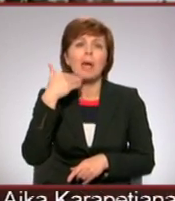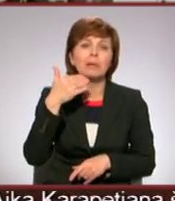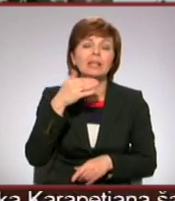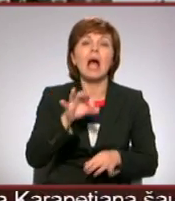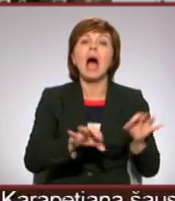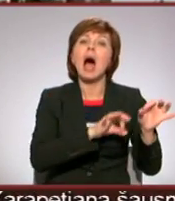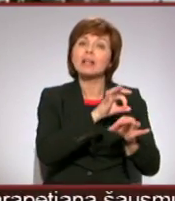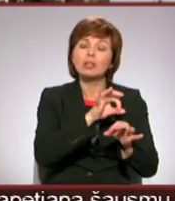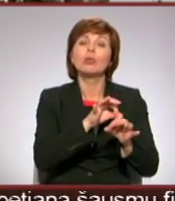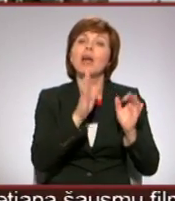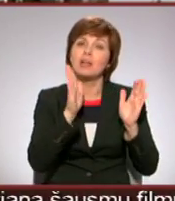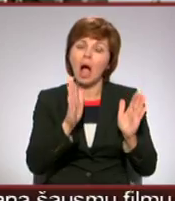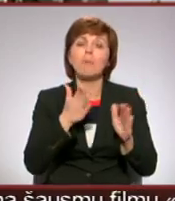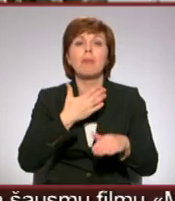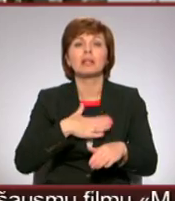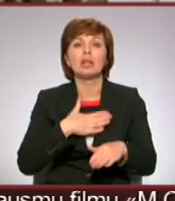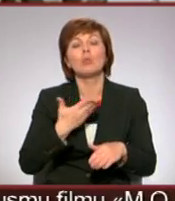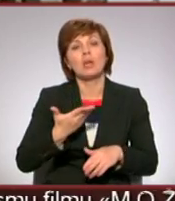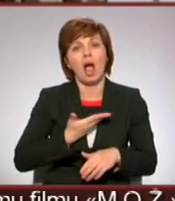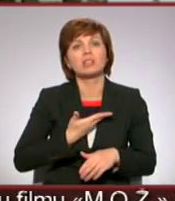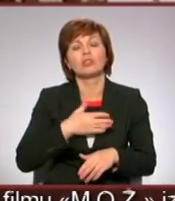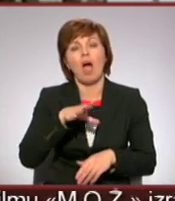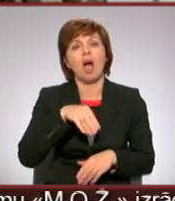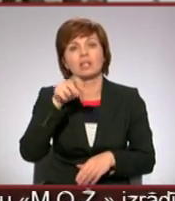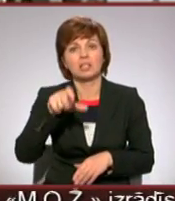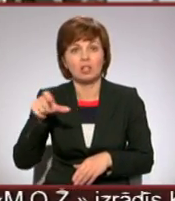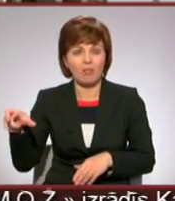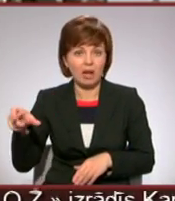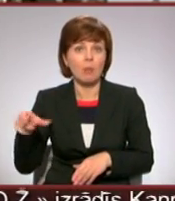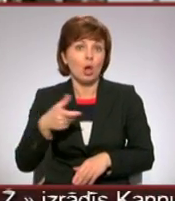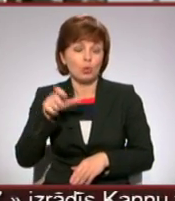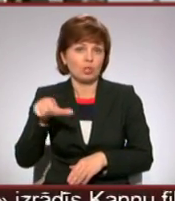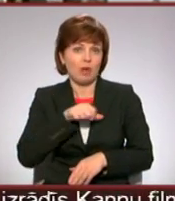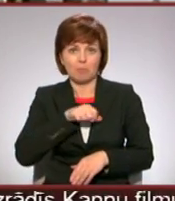ir jāpatīk un jāsadzīvo ar cilvēkiem, jo cilvēki dzīvo arhitektūrā.